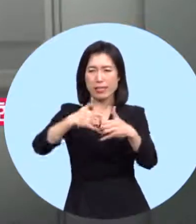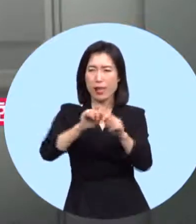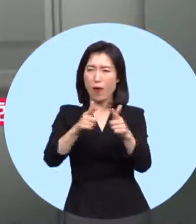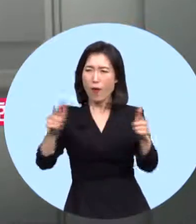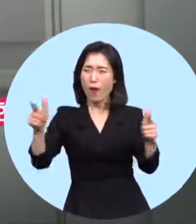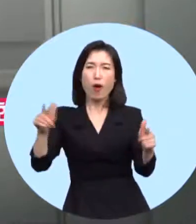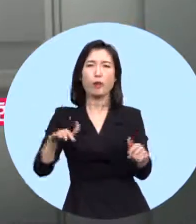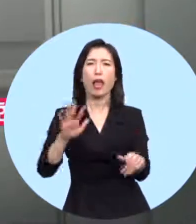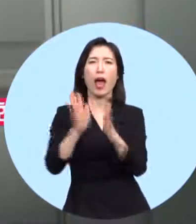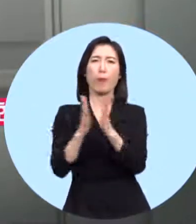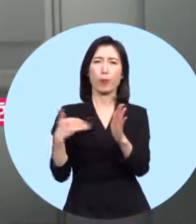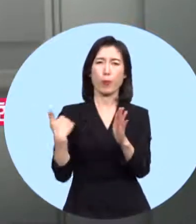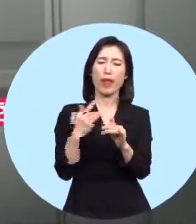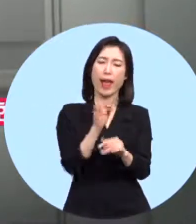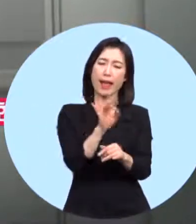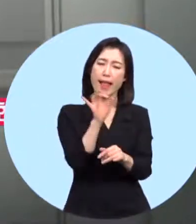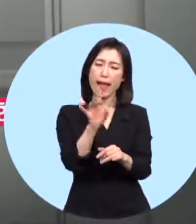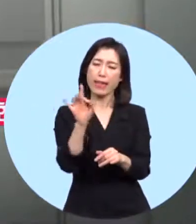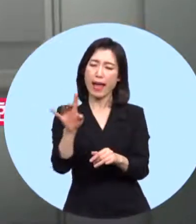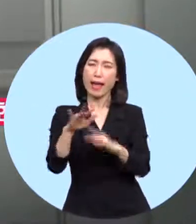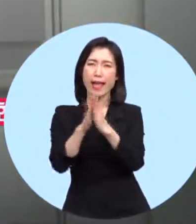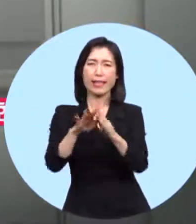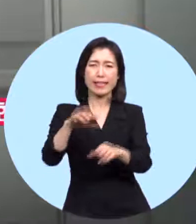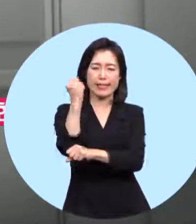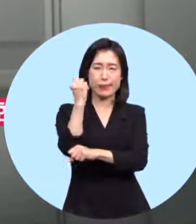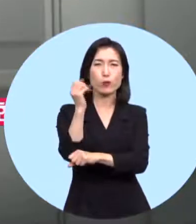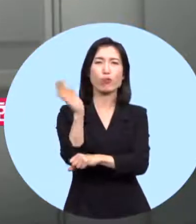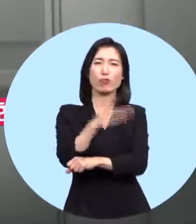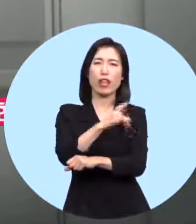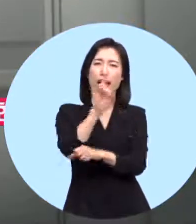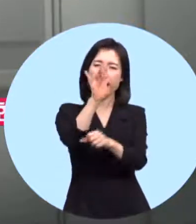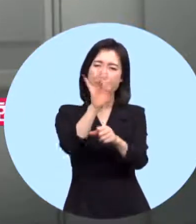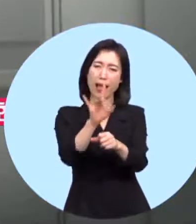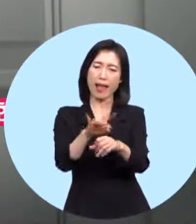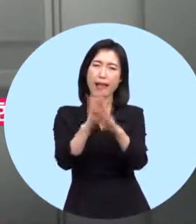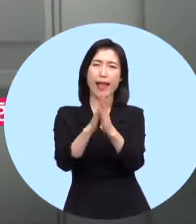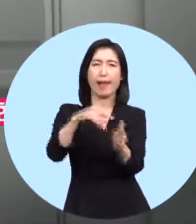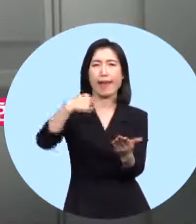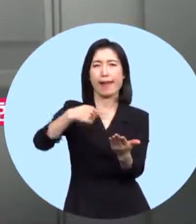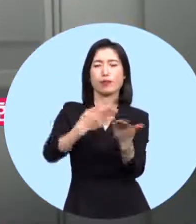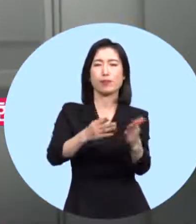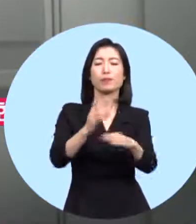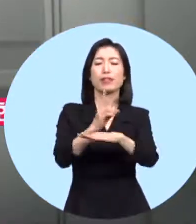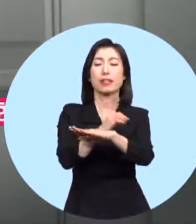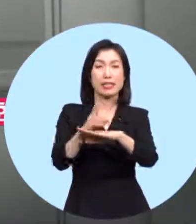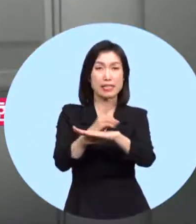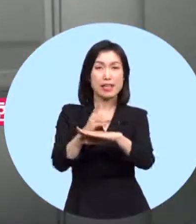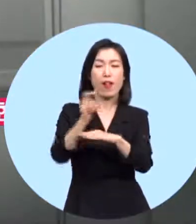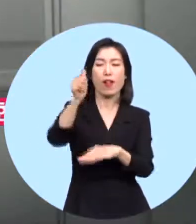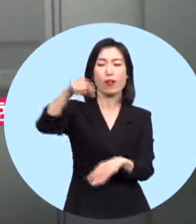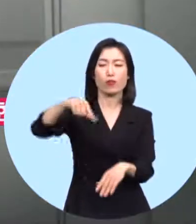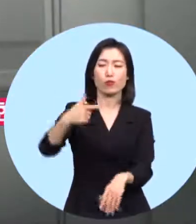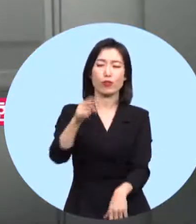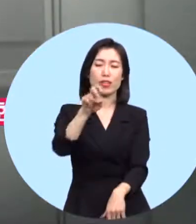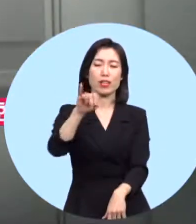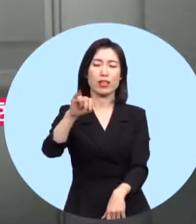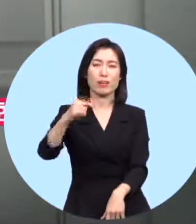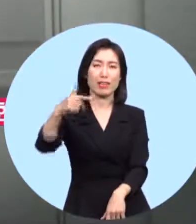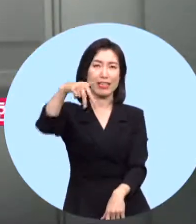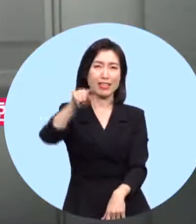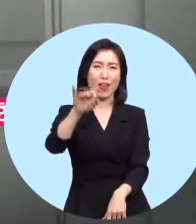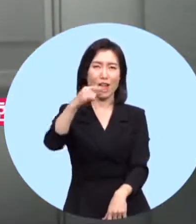있는 보호들을 하나하나 차근차근 단계별 교육하는 디지털 훈민정음 교육이